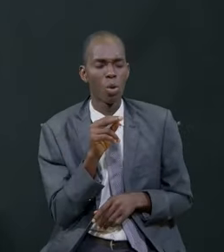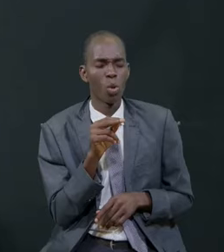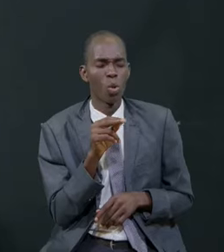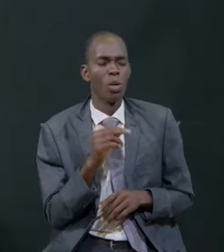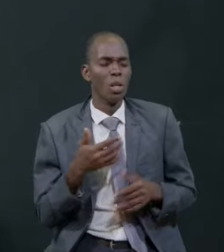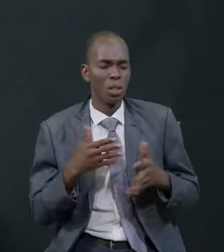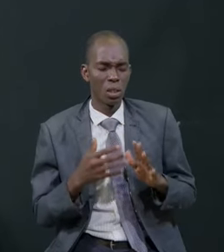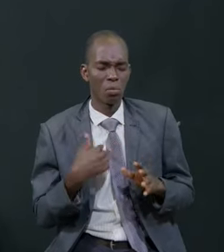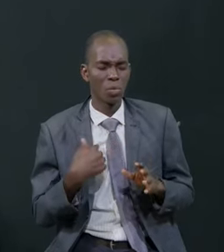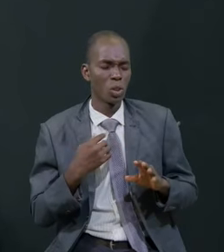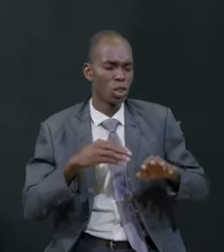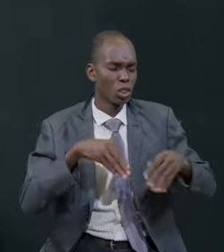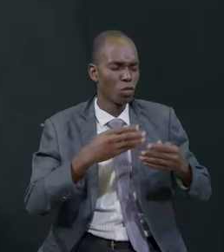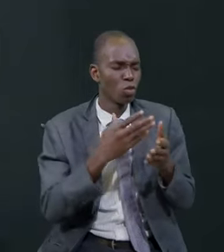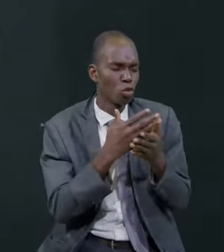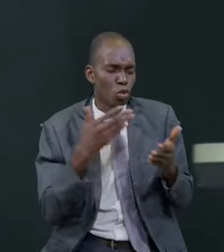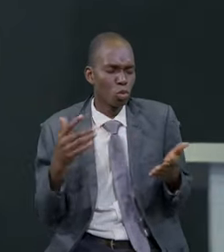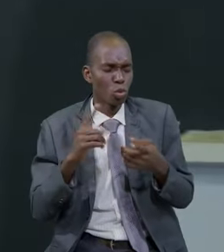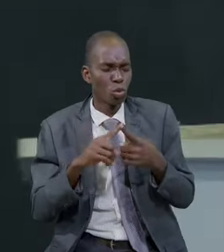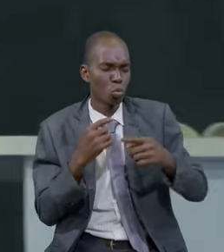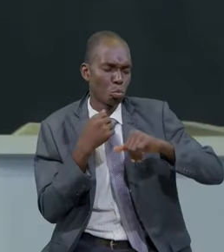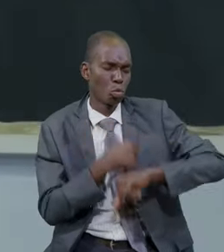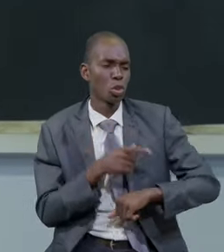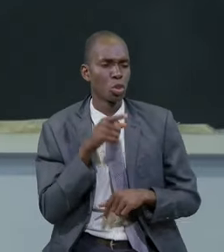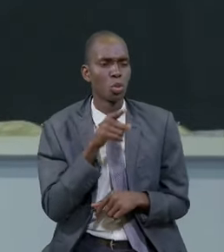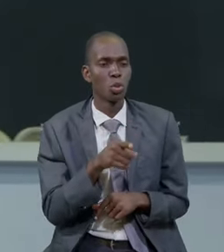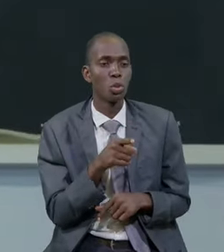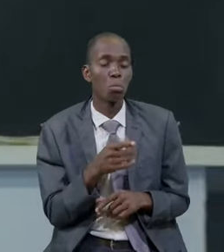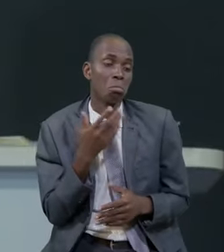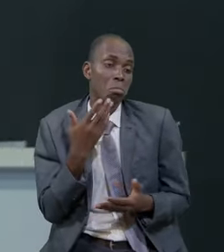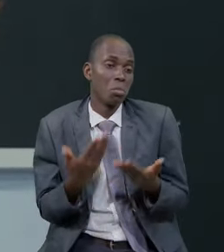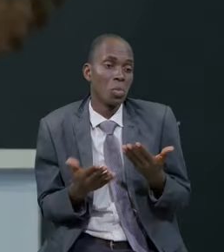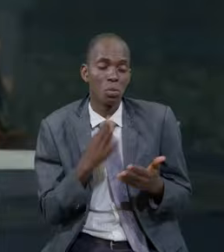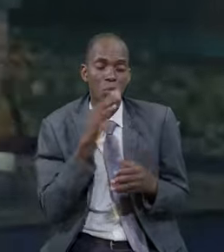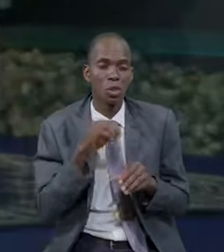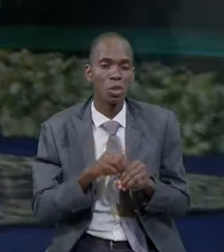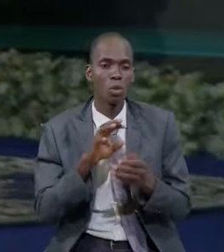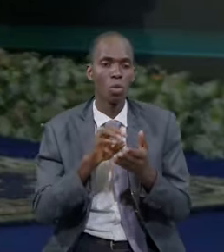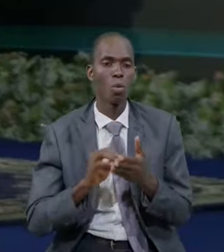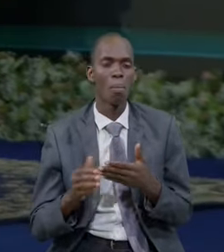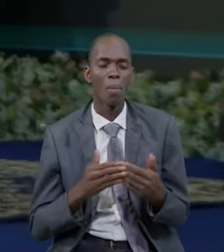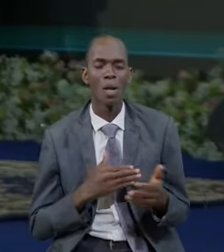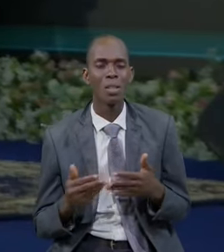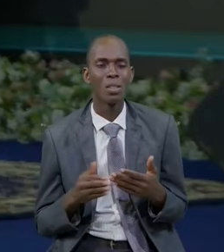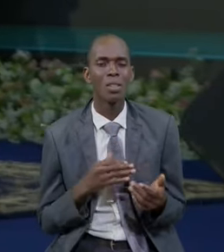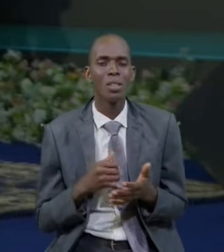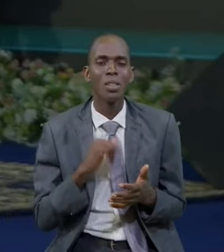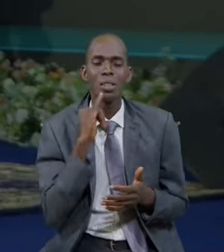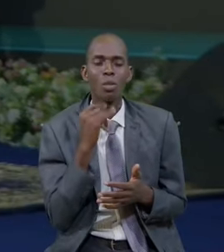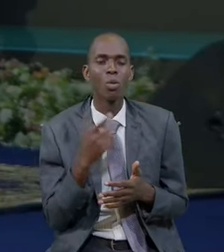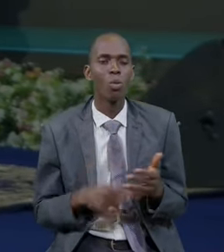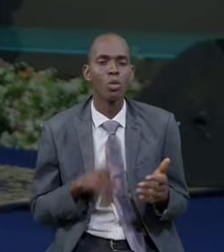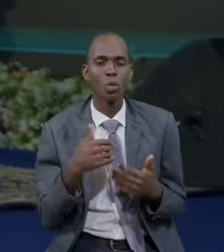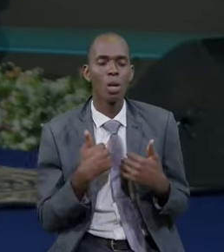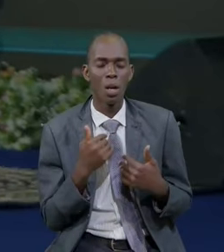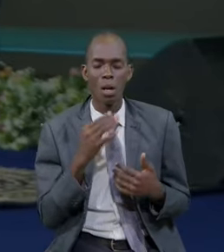dans ton cas, c'est la chaîne d'autrui. Peut-être dans ton cas, c'est ce qu'ils utilisent.